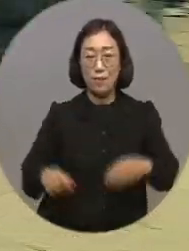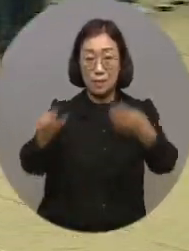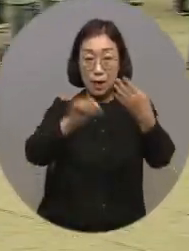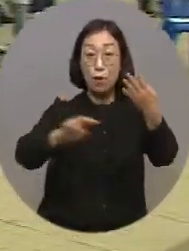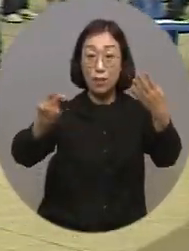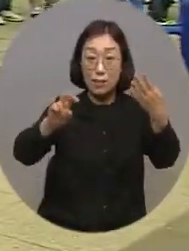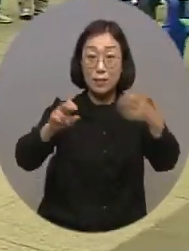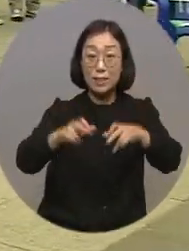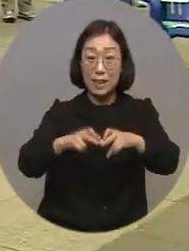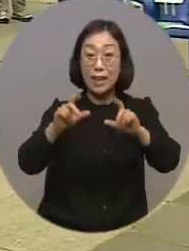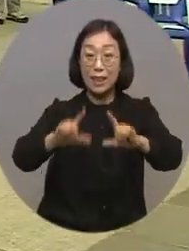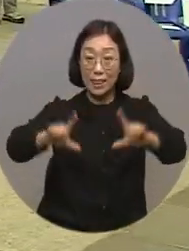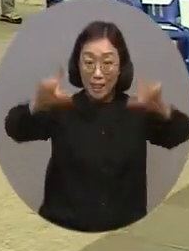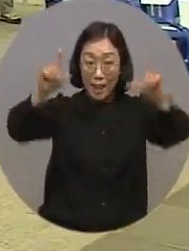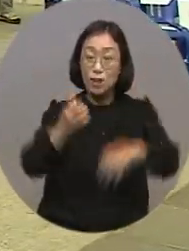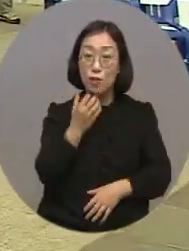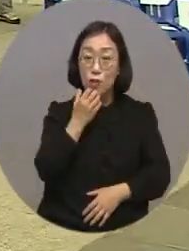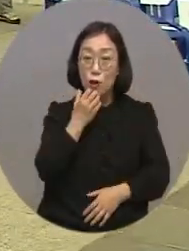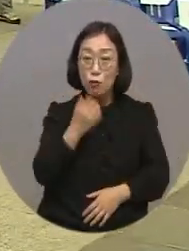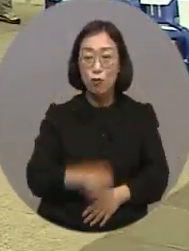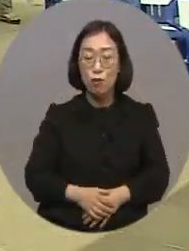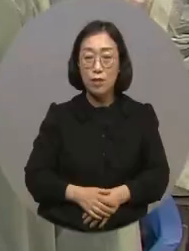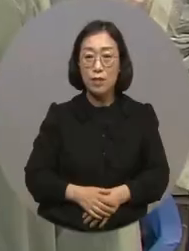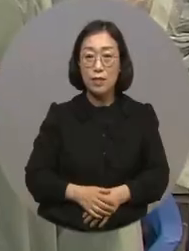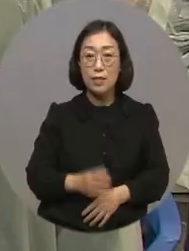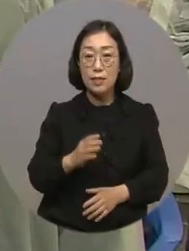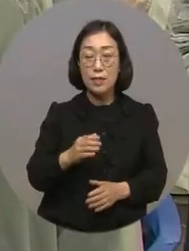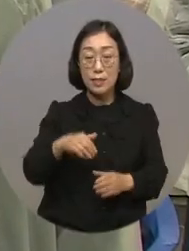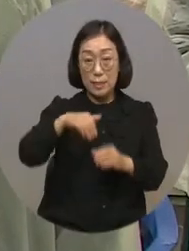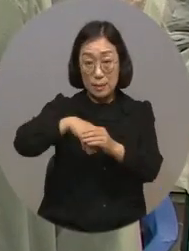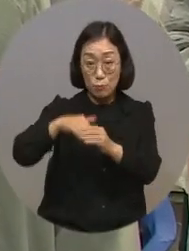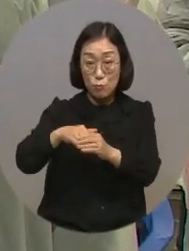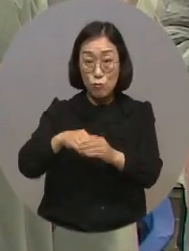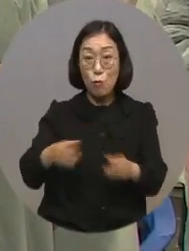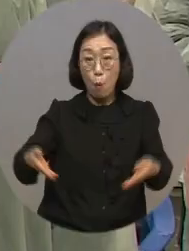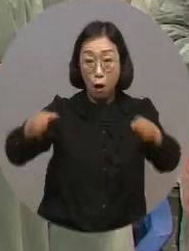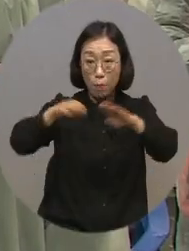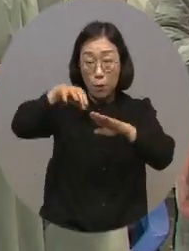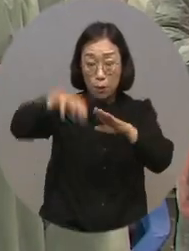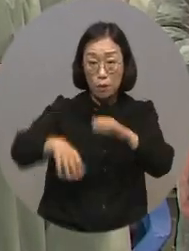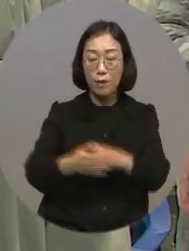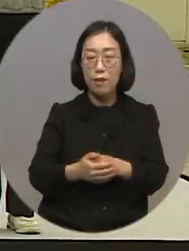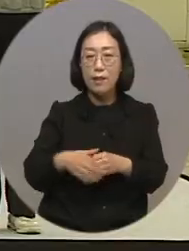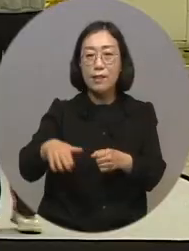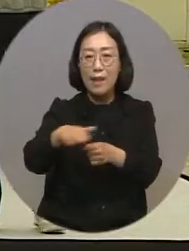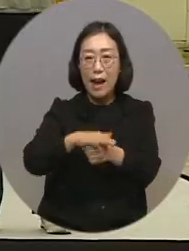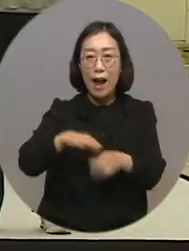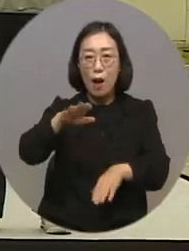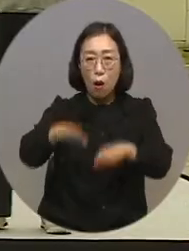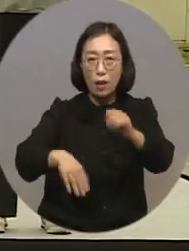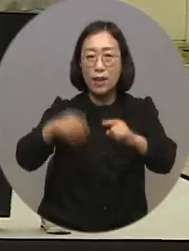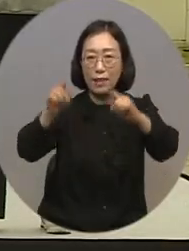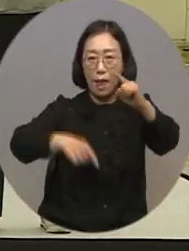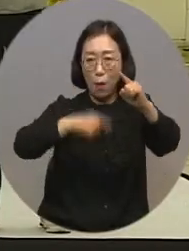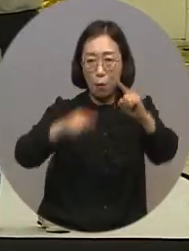20일 장애인의 날을 맞아 서울식물원 일대에서 제22회 한걸음의 사랑걷기 대회가